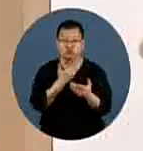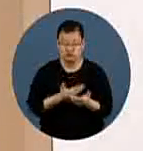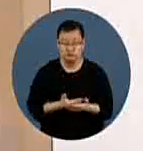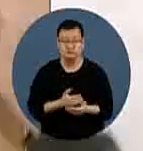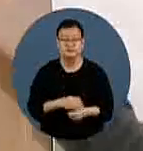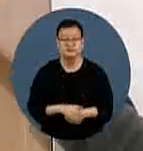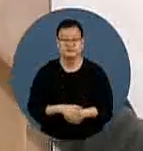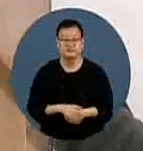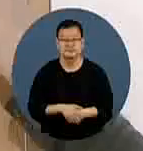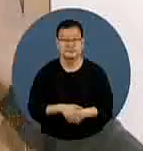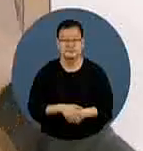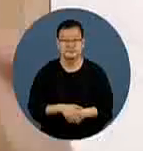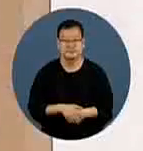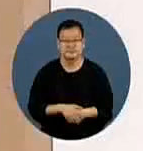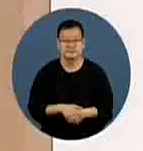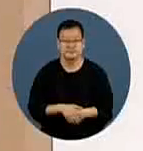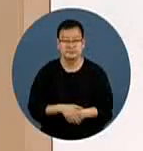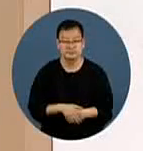자,